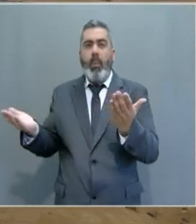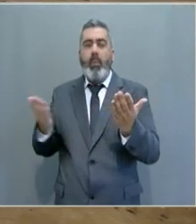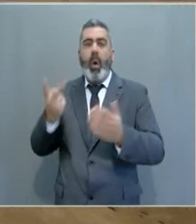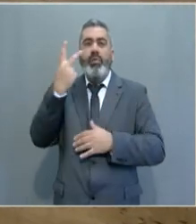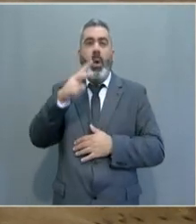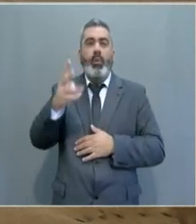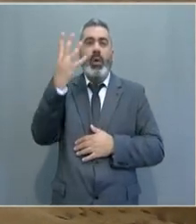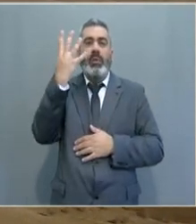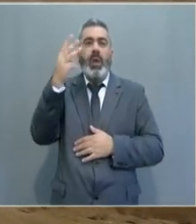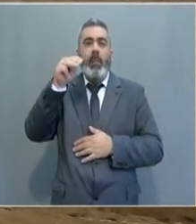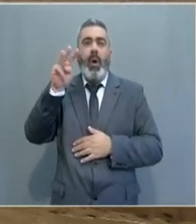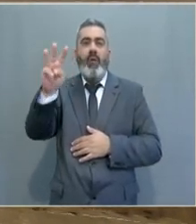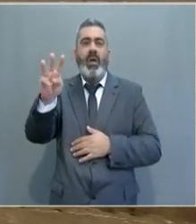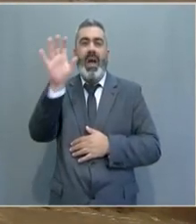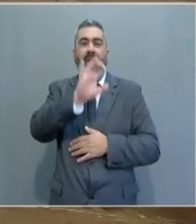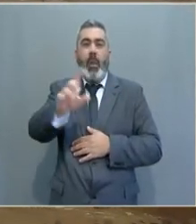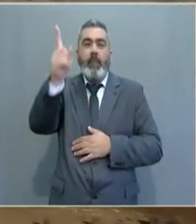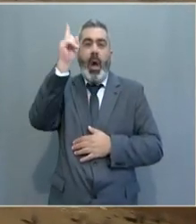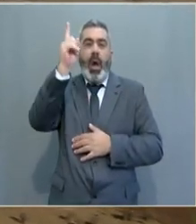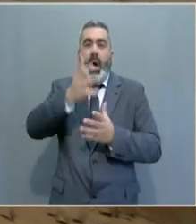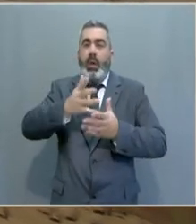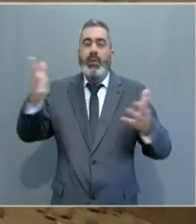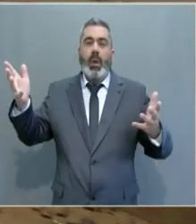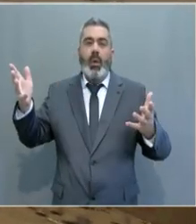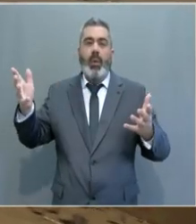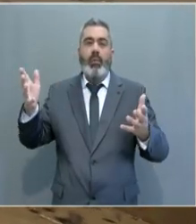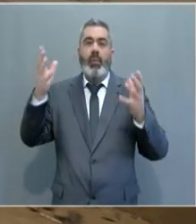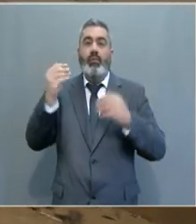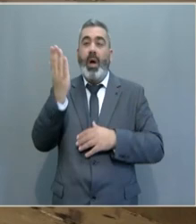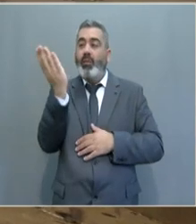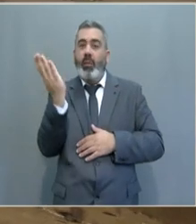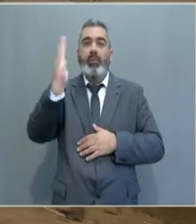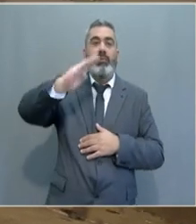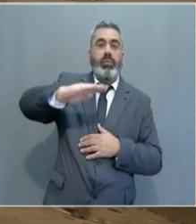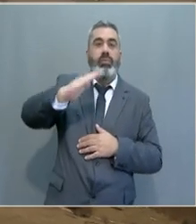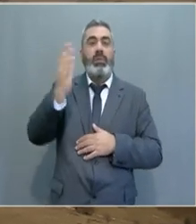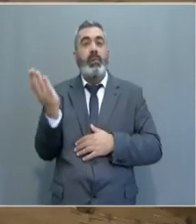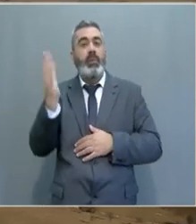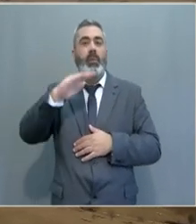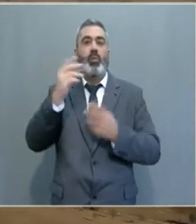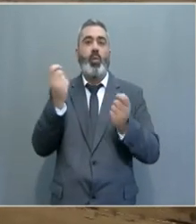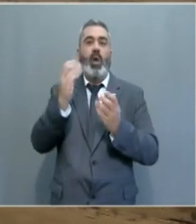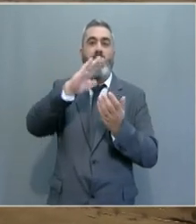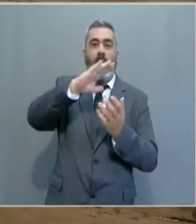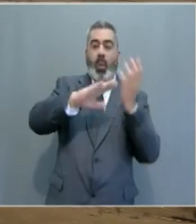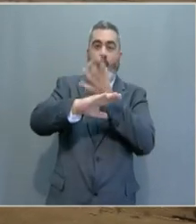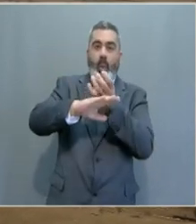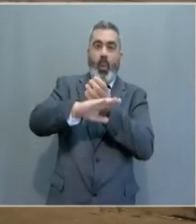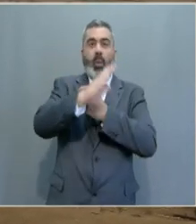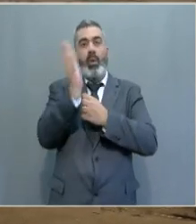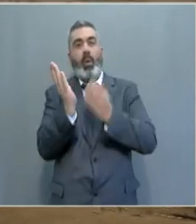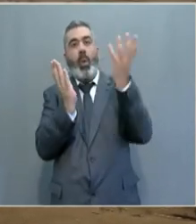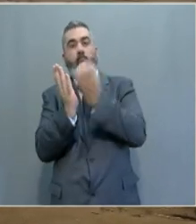204 ΜΒ, το μεγαλύτερο στην Ευρώπη με πανέλα διπλής όψεως. Εγκαινιάζουμε λοιπόν μια εμβληματική επένδυση από τα